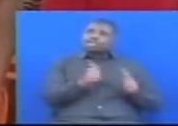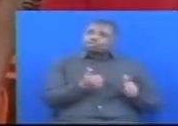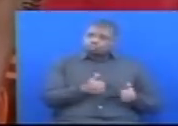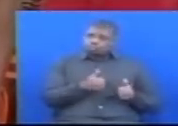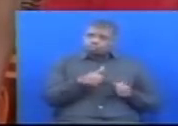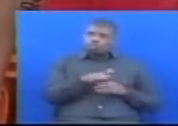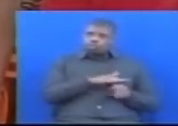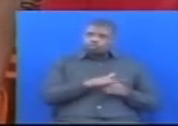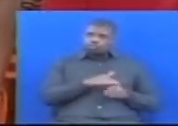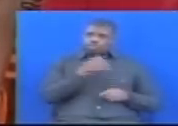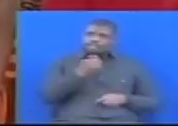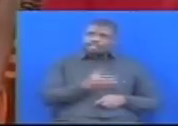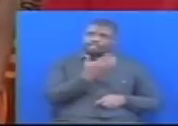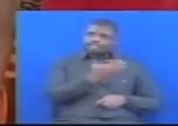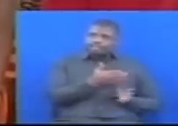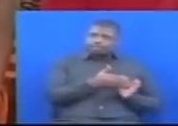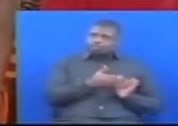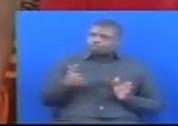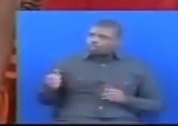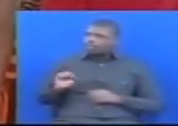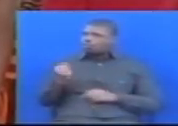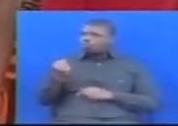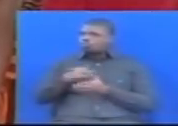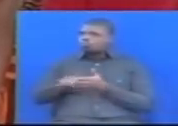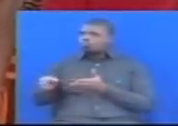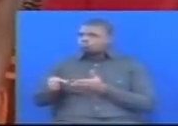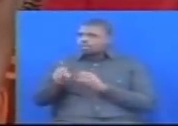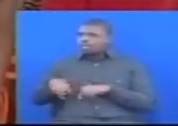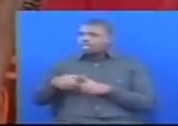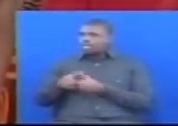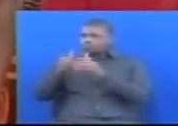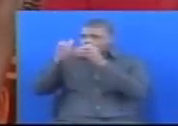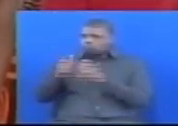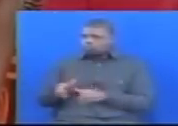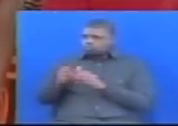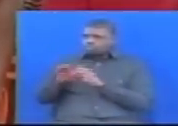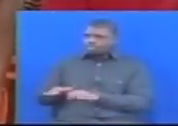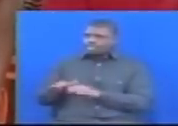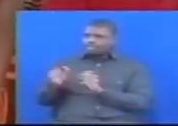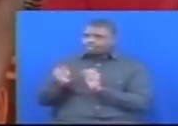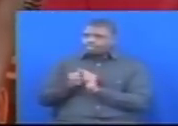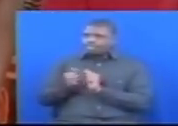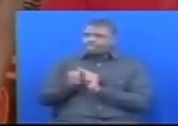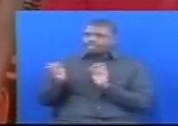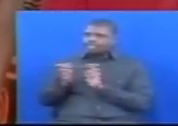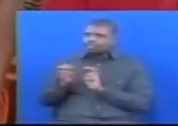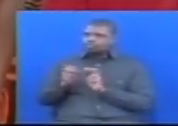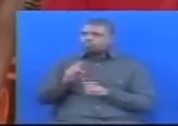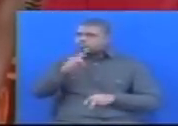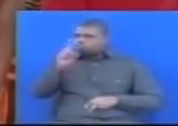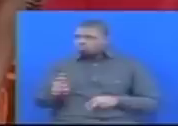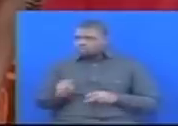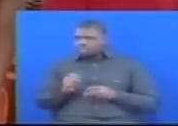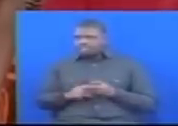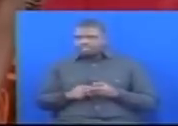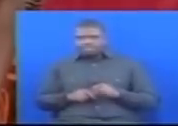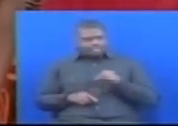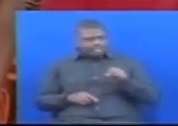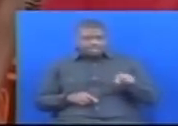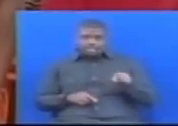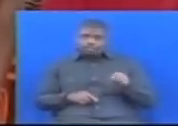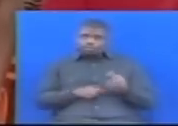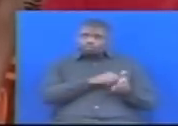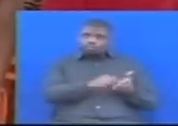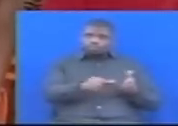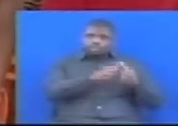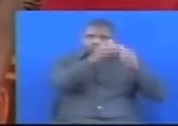kitumia kuanzia 500,000 mpaka milioni kununua nguzo. Lakini nguzo zinabaki kuwa mali ya TANESCO. Swali. Kwa nini wale